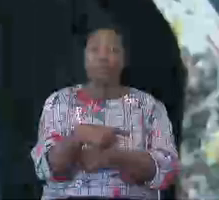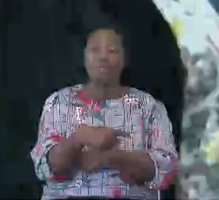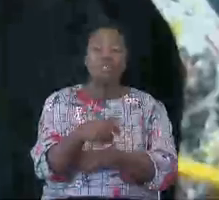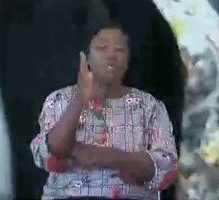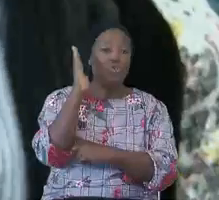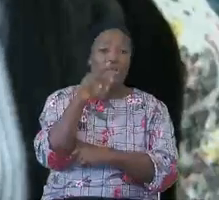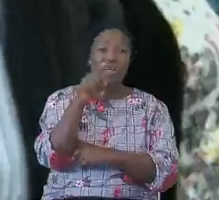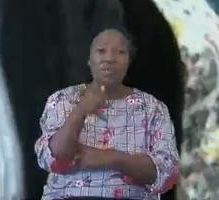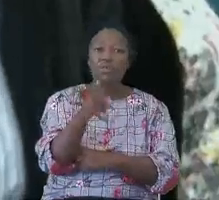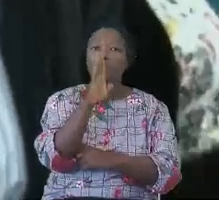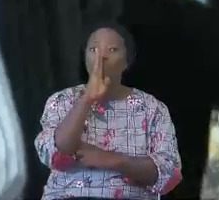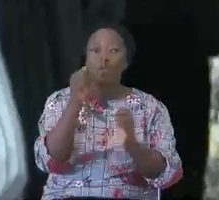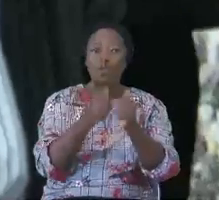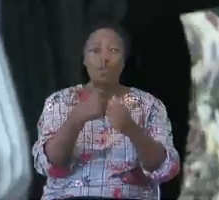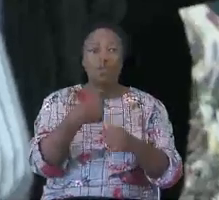en vérité,